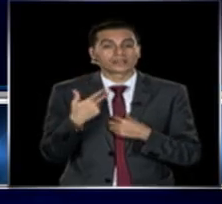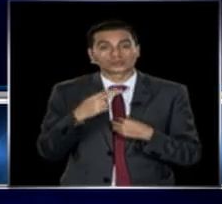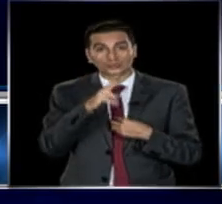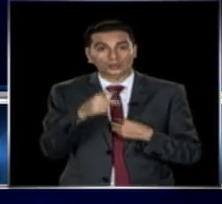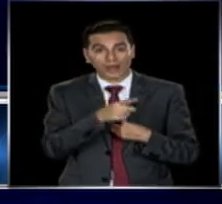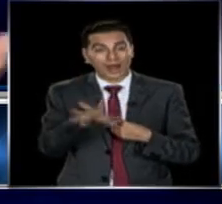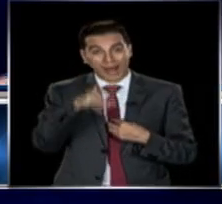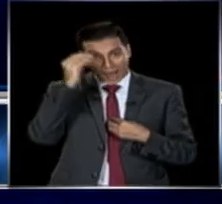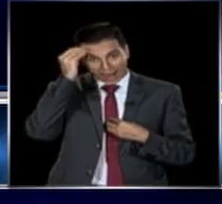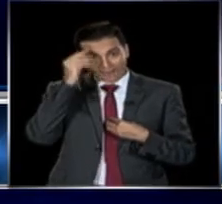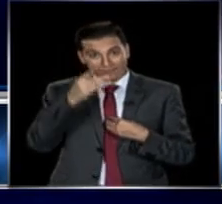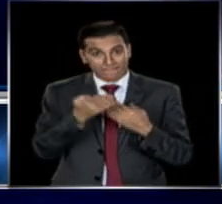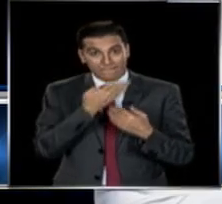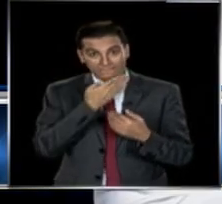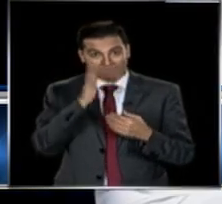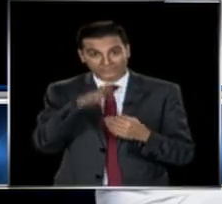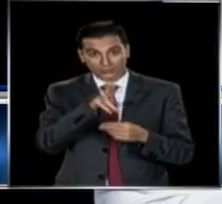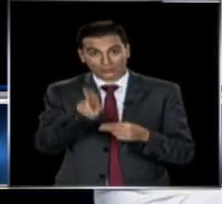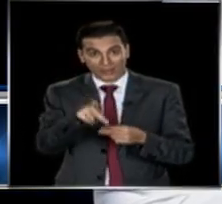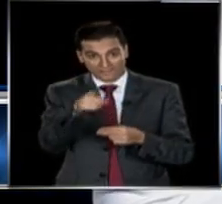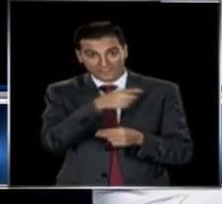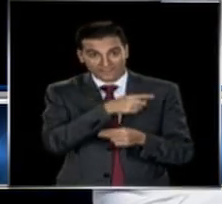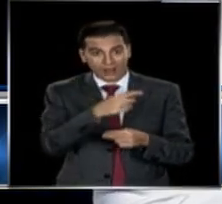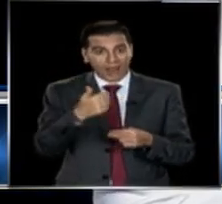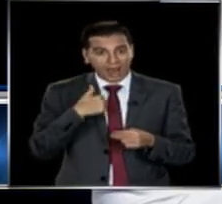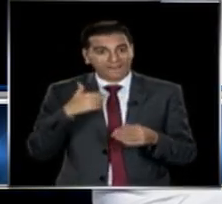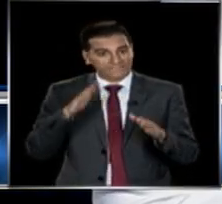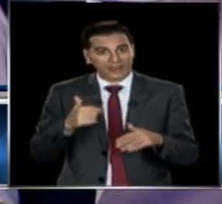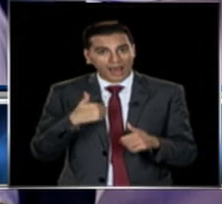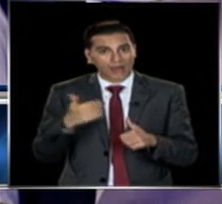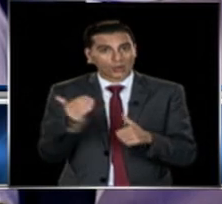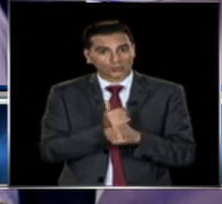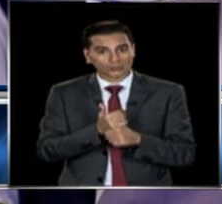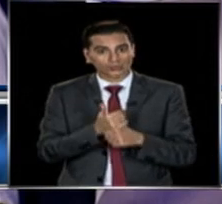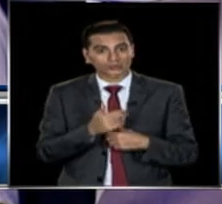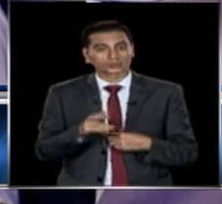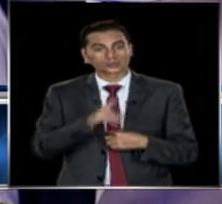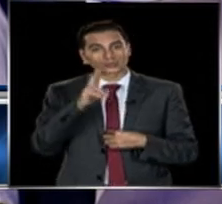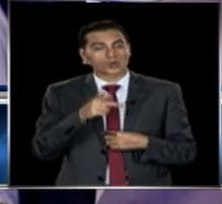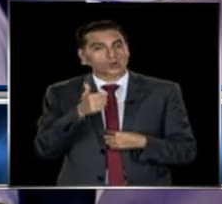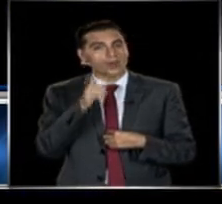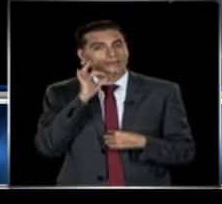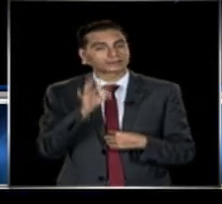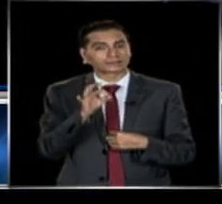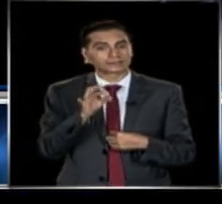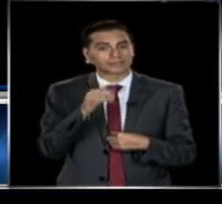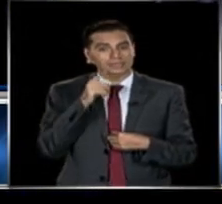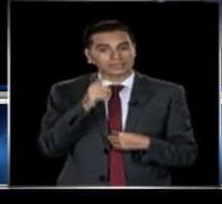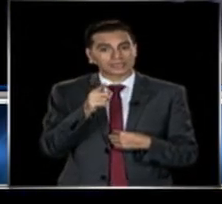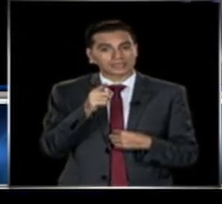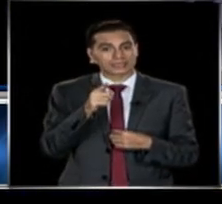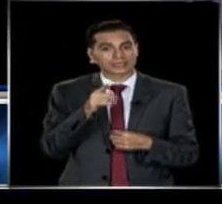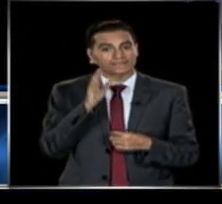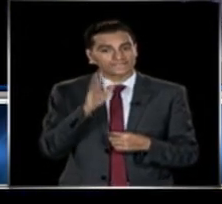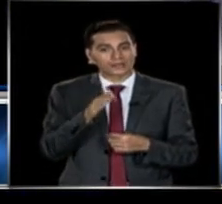ولادنا حد فيكو عنده البطاقة دي؟ أنا وأحمد جوزي. يعني كويس جدا. يعني في ناس عندك إسماعيل؟